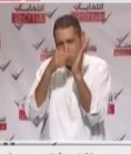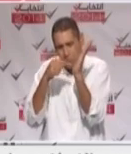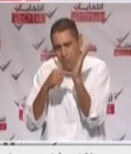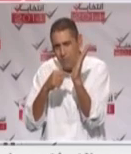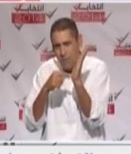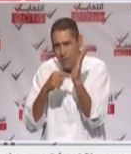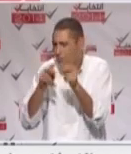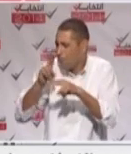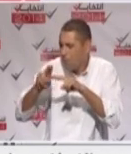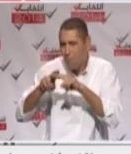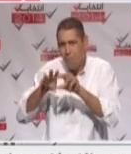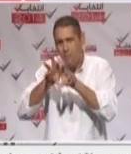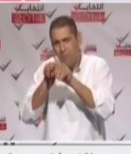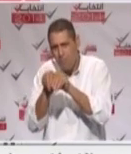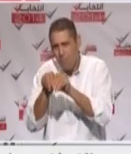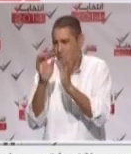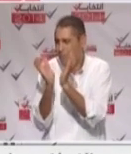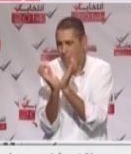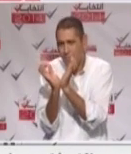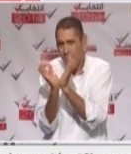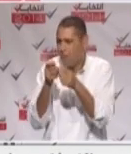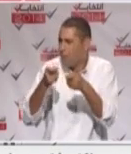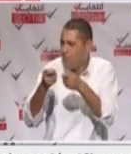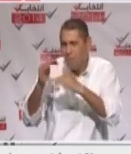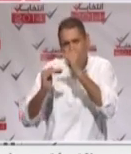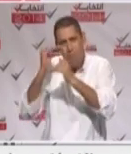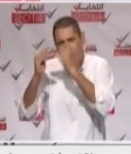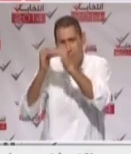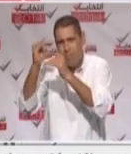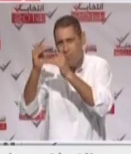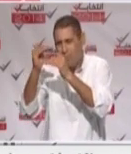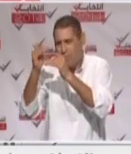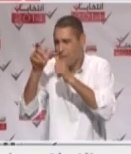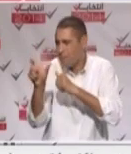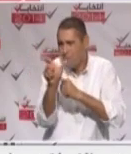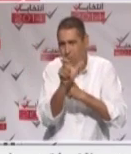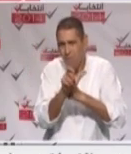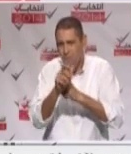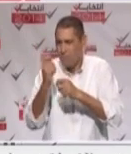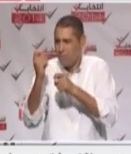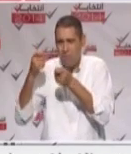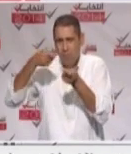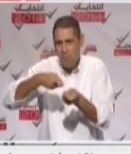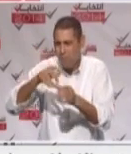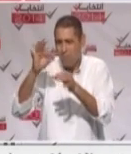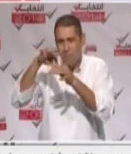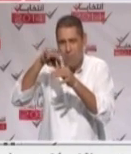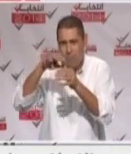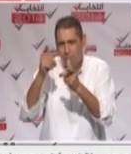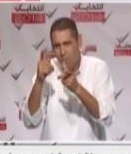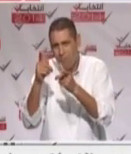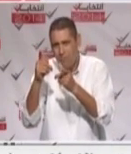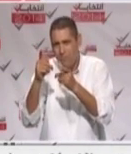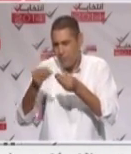وتركيز اداره هي الاولى من نوعها تعزز علاقه النائب بالمواطن يكون مصدر تمويلها النائب او النواب وتعتني